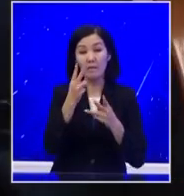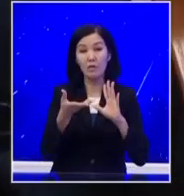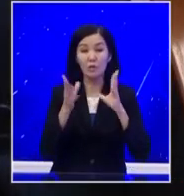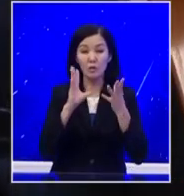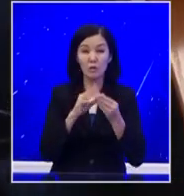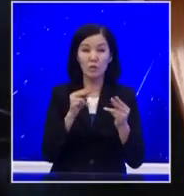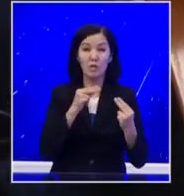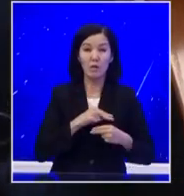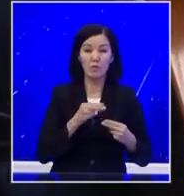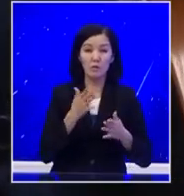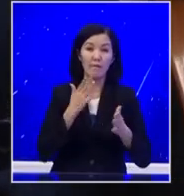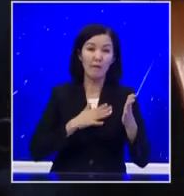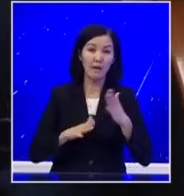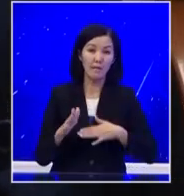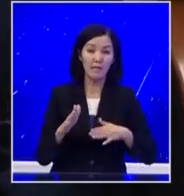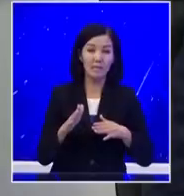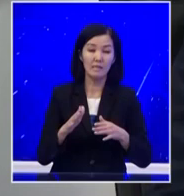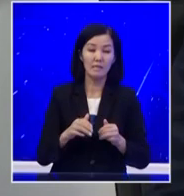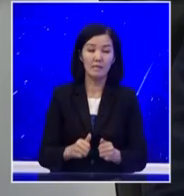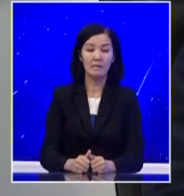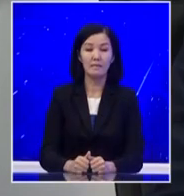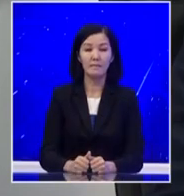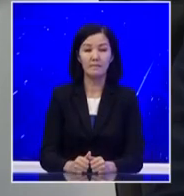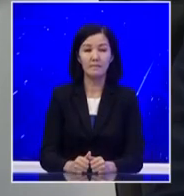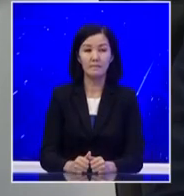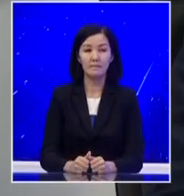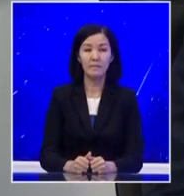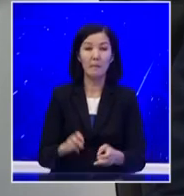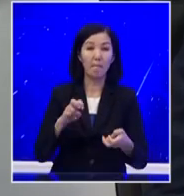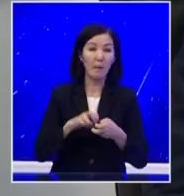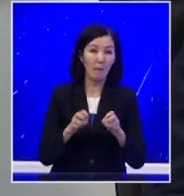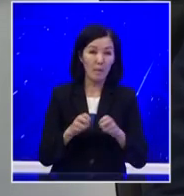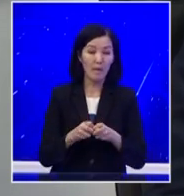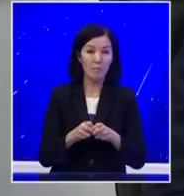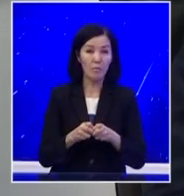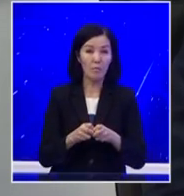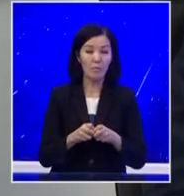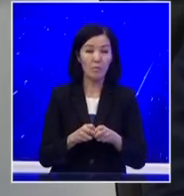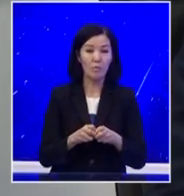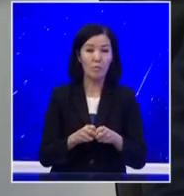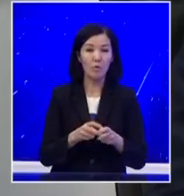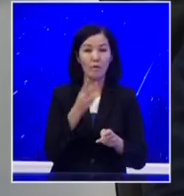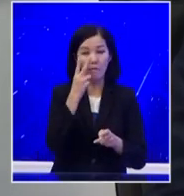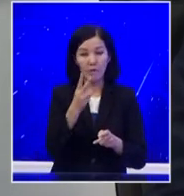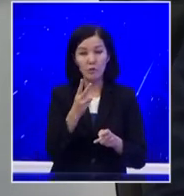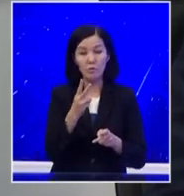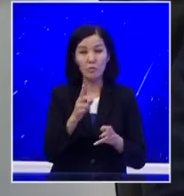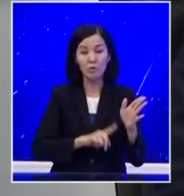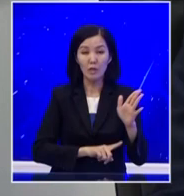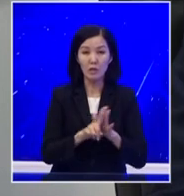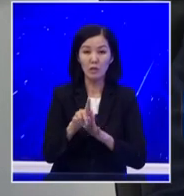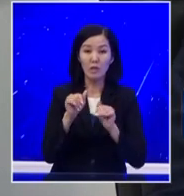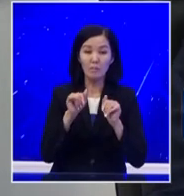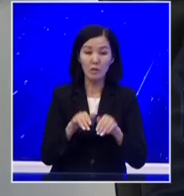работа только в радость делиться эмоциями он проблема поступают мыыы начинаем решать разбираться где